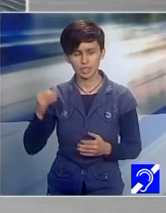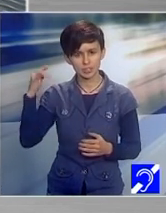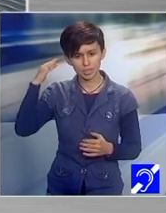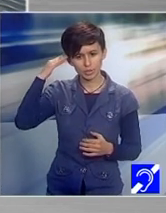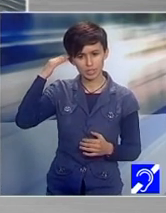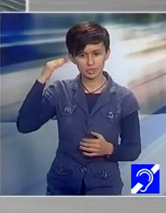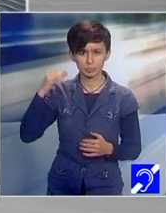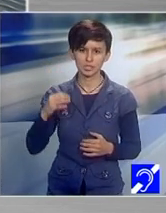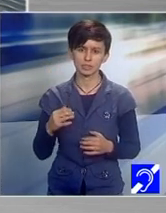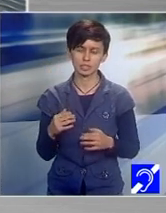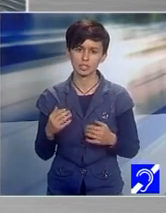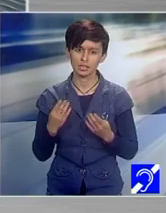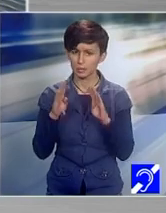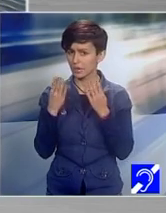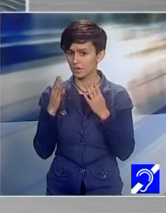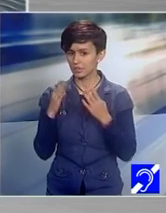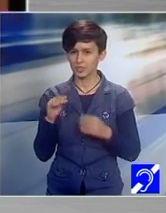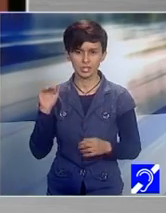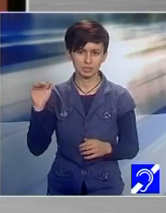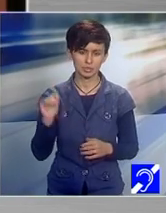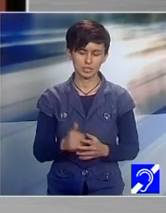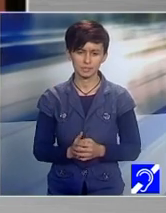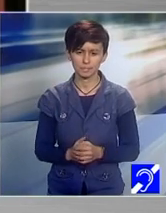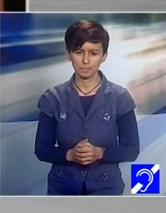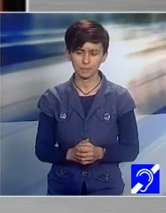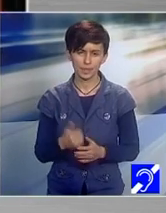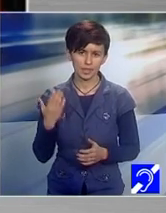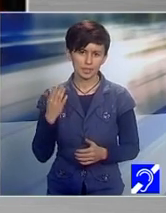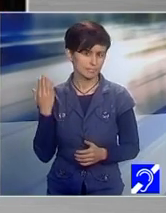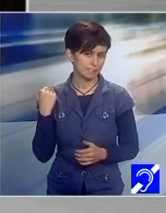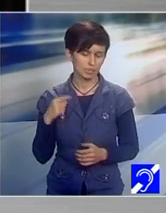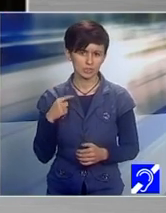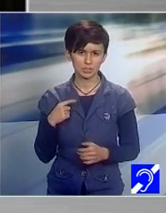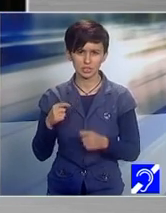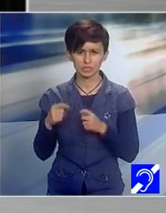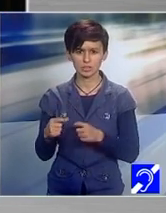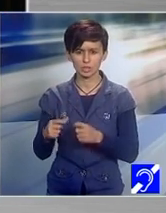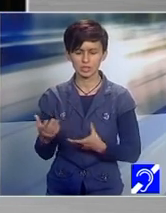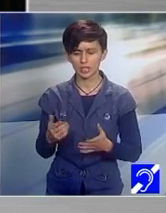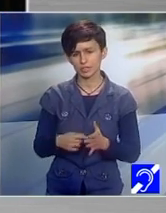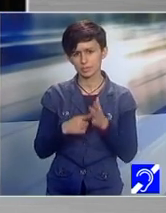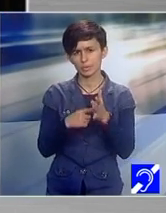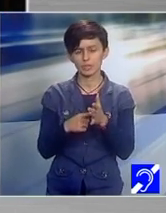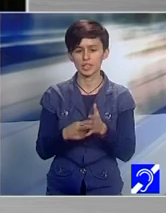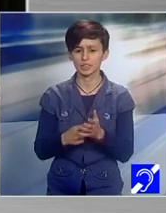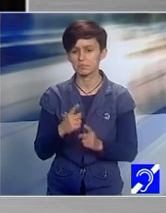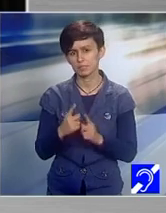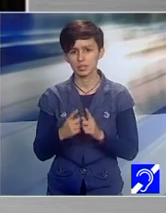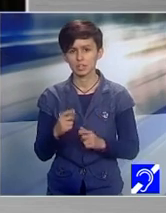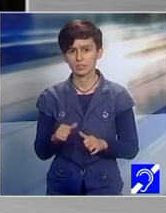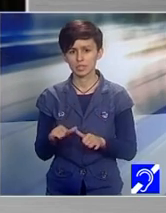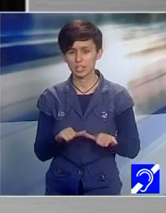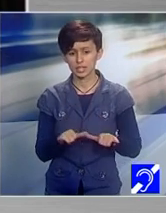genul ăsta? Există situații. Da, vezi la Cluj? Există situații în care au fost promovate diverse vacanțe de